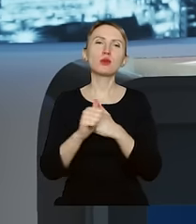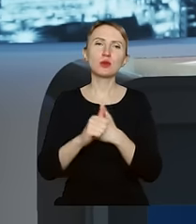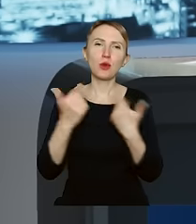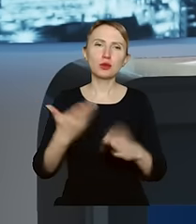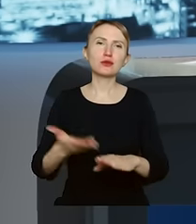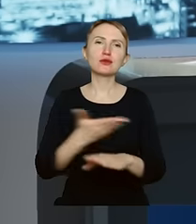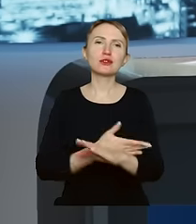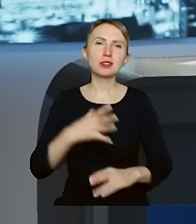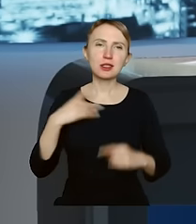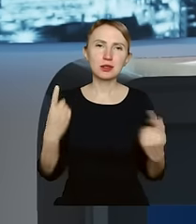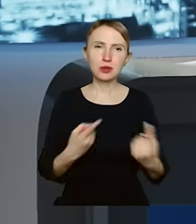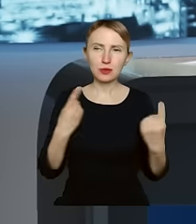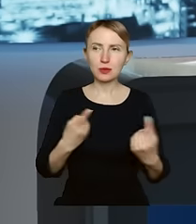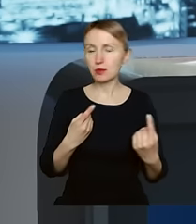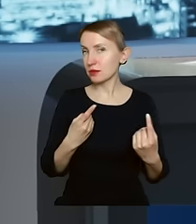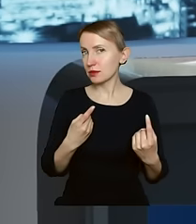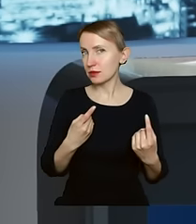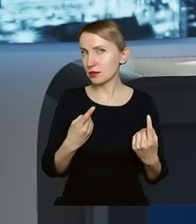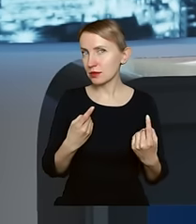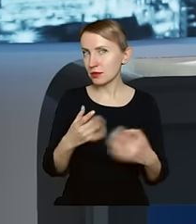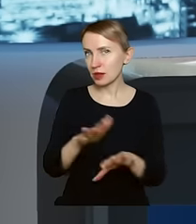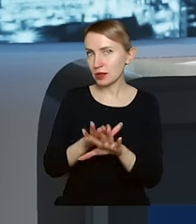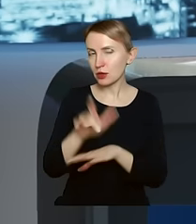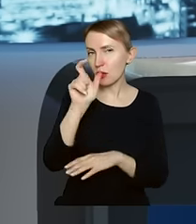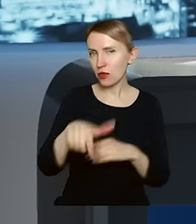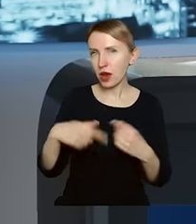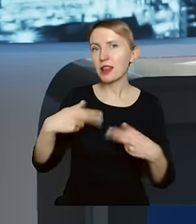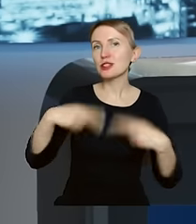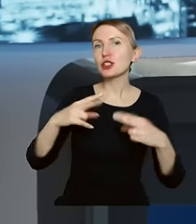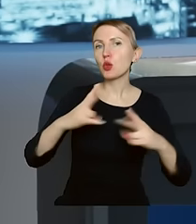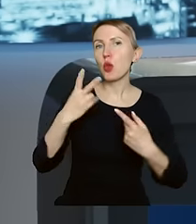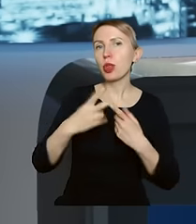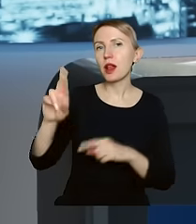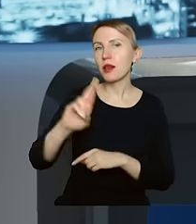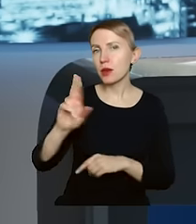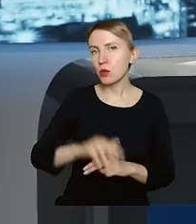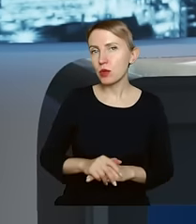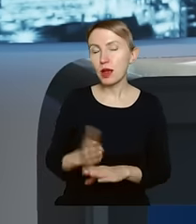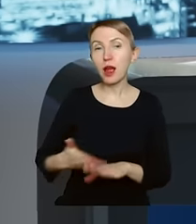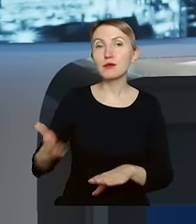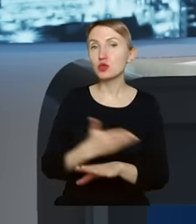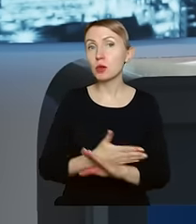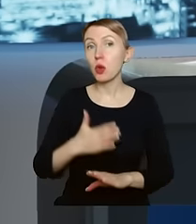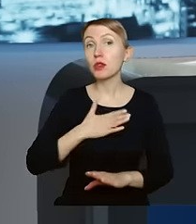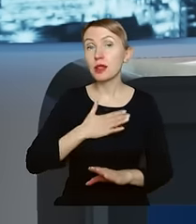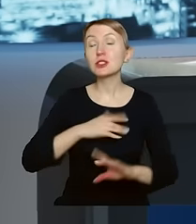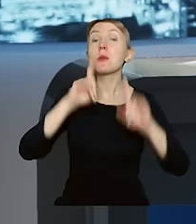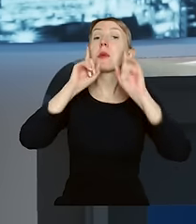wcześniejszych, jak traktowanie byli redaktorzy z Republiki i wcześniej jeszcze, jak było to nasze prawdziwe info,